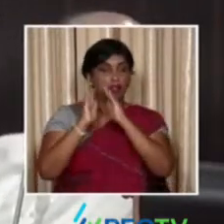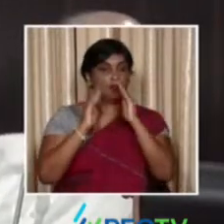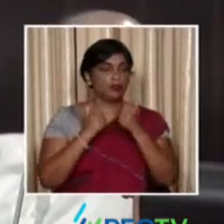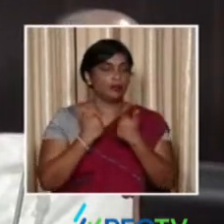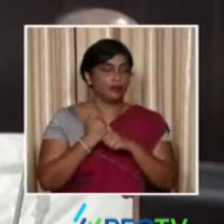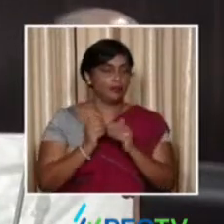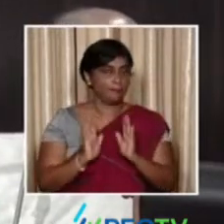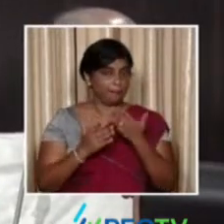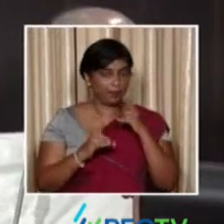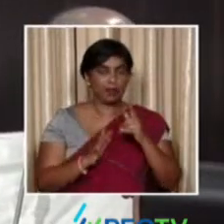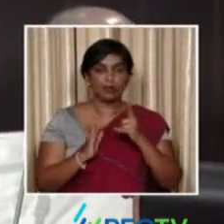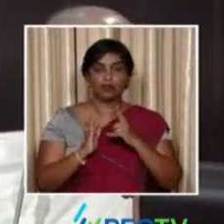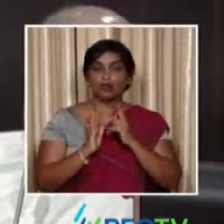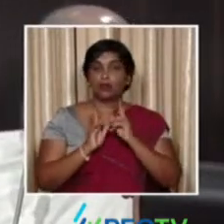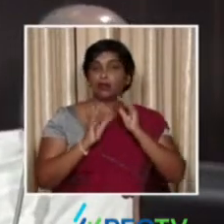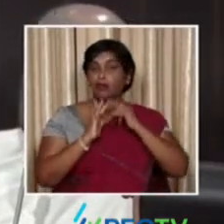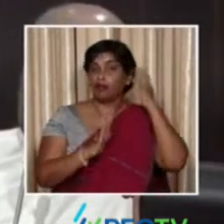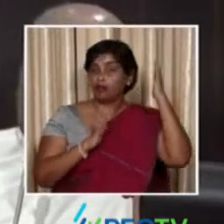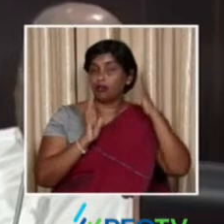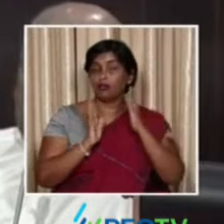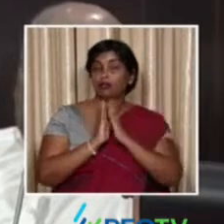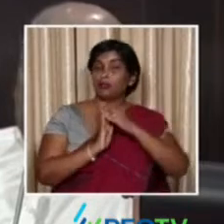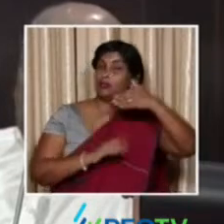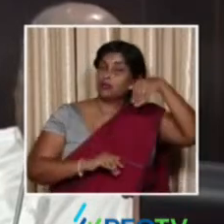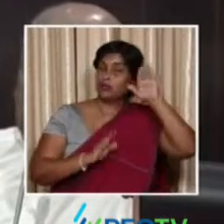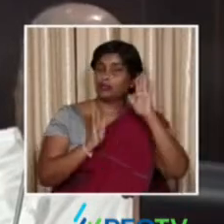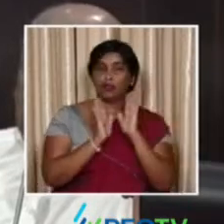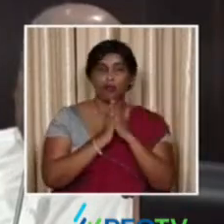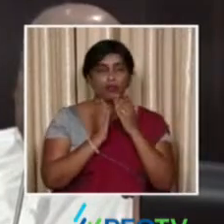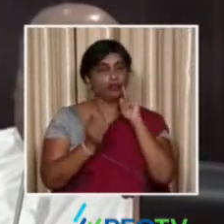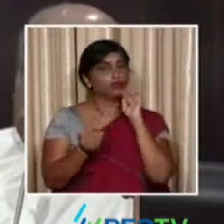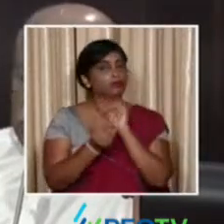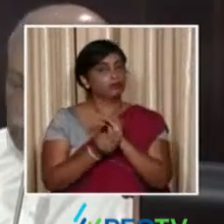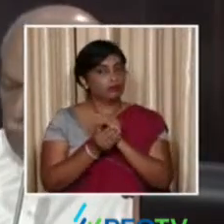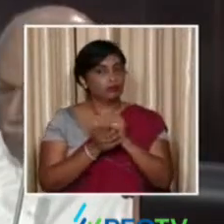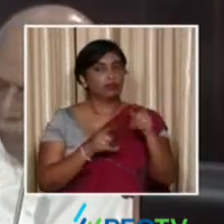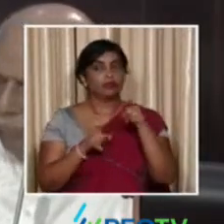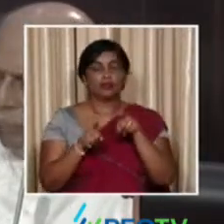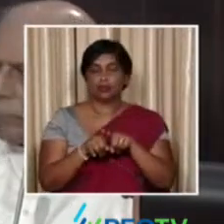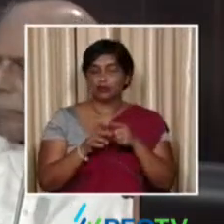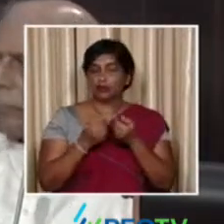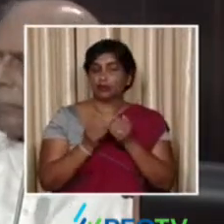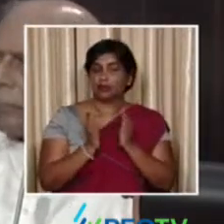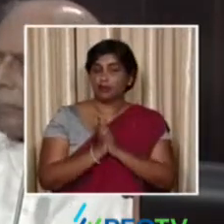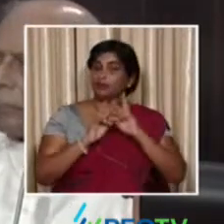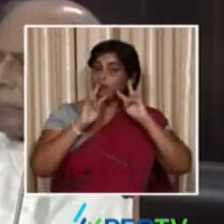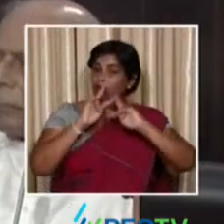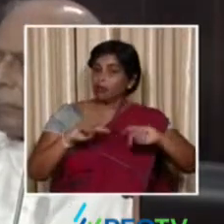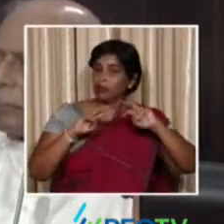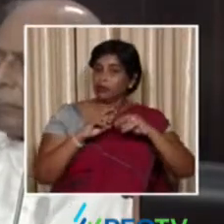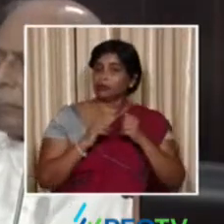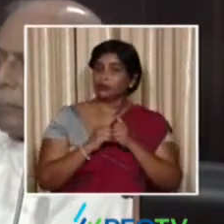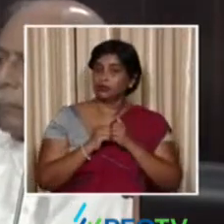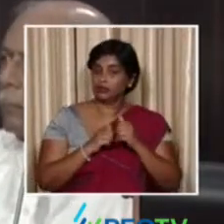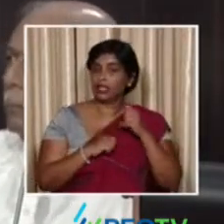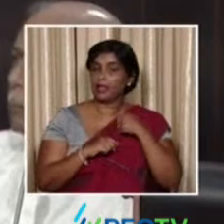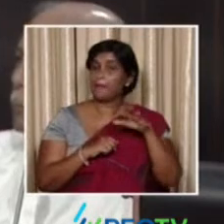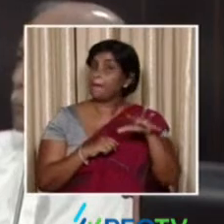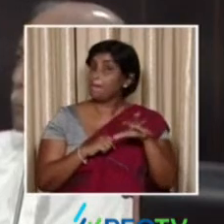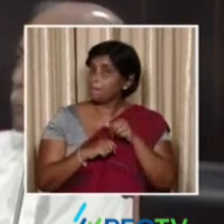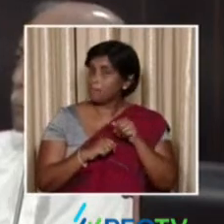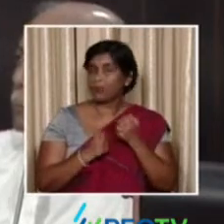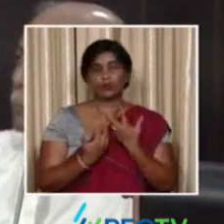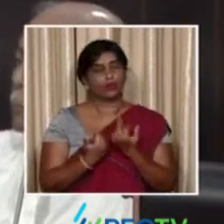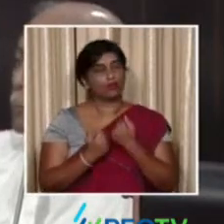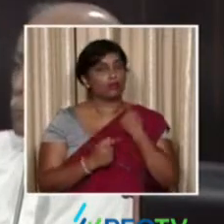පිහිටවන ජාත්‍යන්තර බෞද්ධ රටවල අතීත ලේඛන සුරක්ෂිත කිරීම හා ඒවා තම පර්යේෂණ කටයුතු භාවිතා කිරීමට